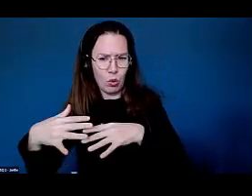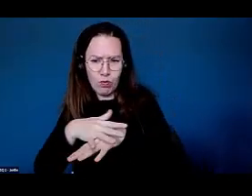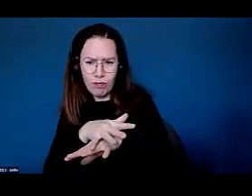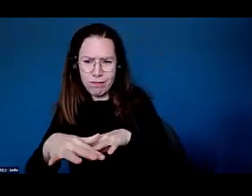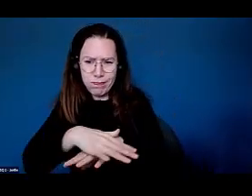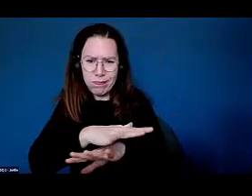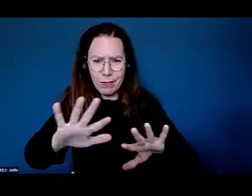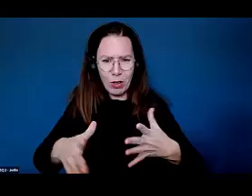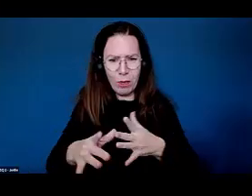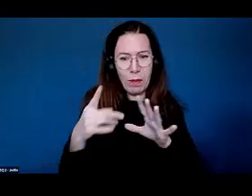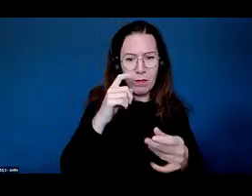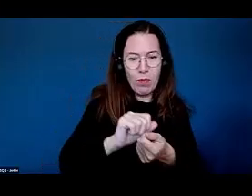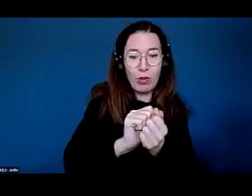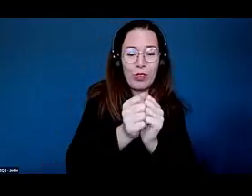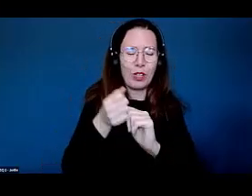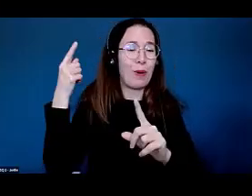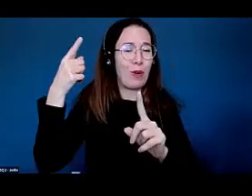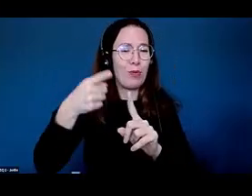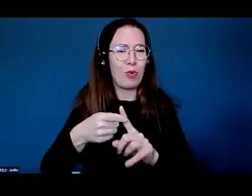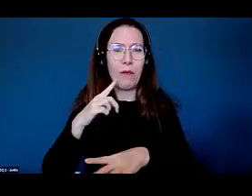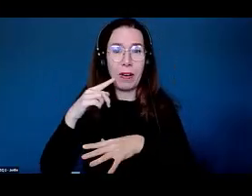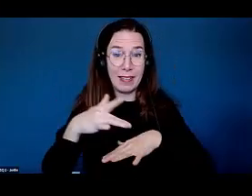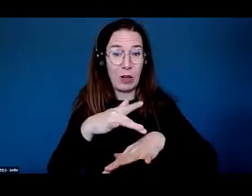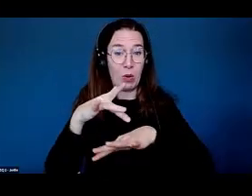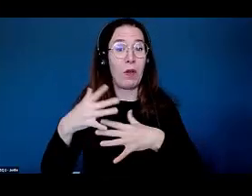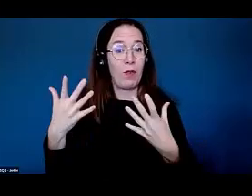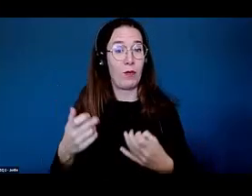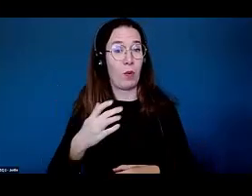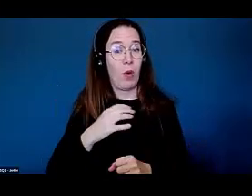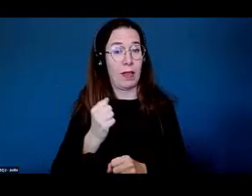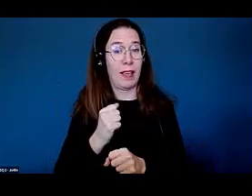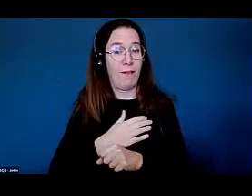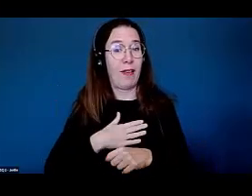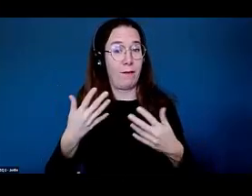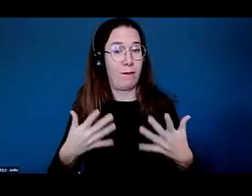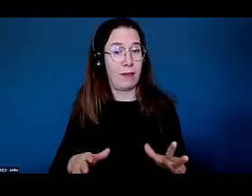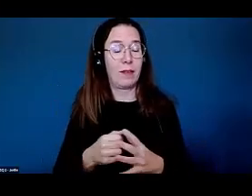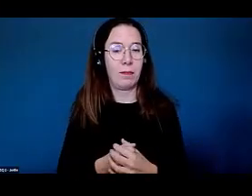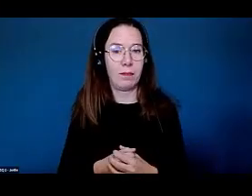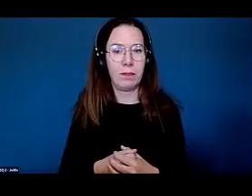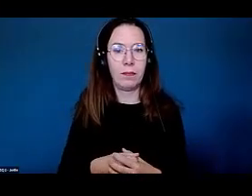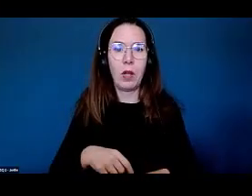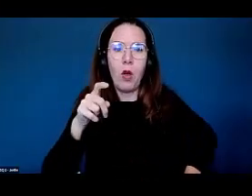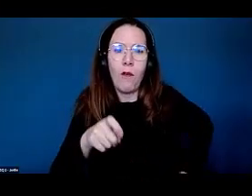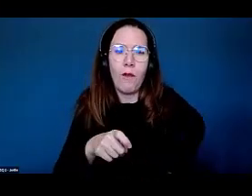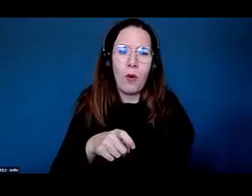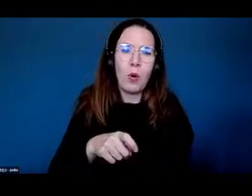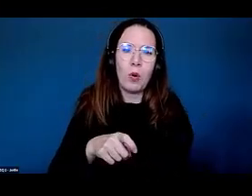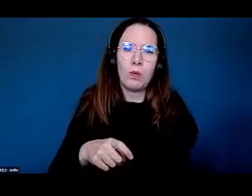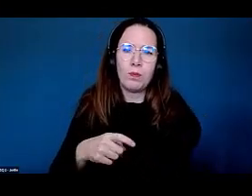réseau d'influence pour pouvoir faire le changement? C'est quelque chose de très tangible que j'ai vu dans ma propre pratique. Il faut